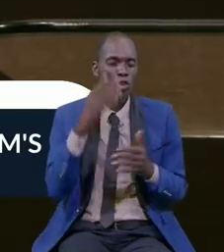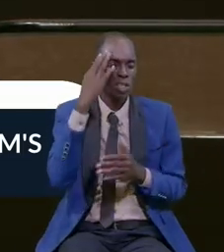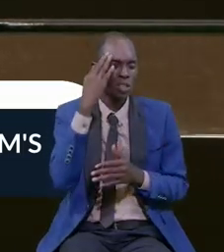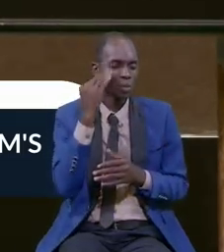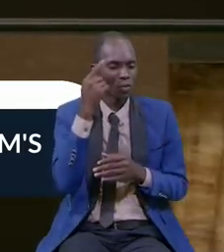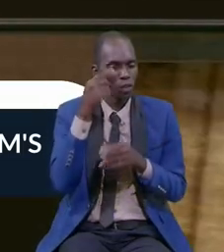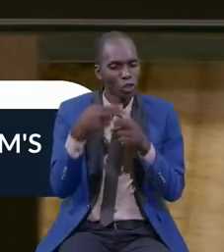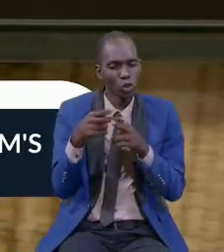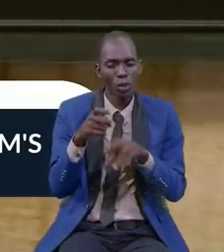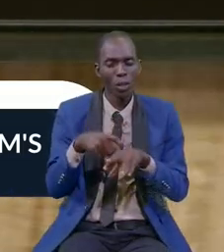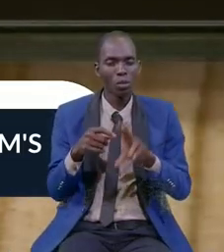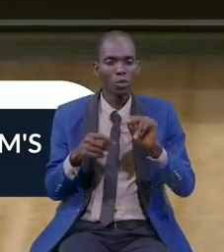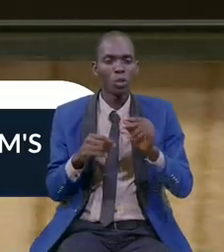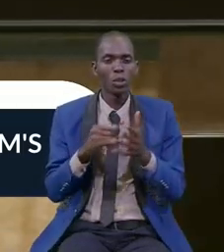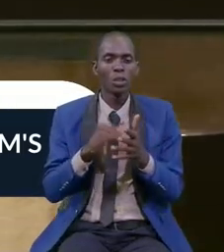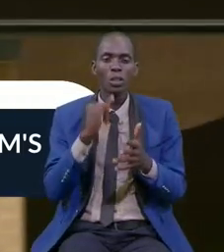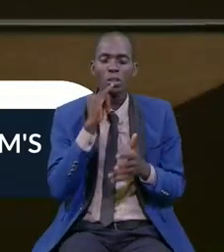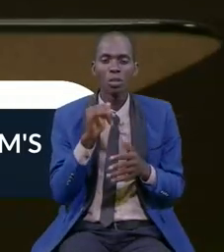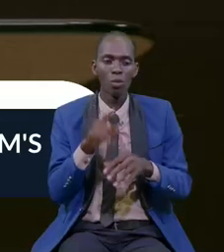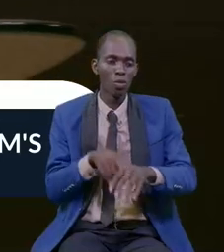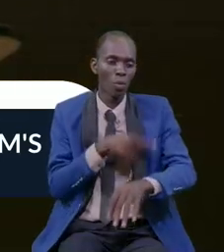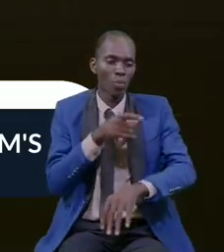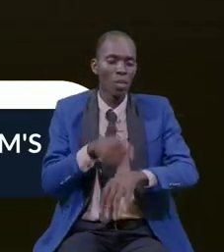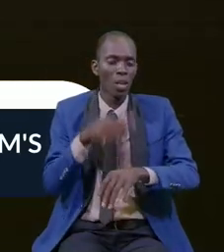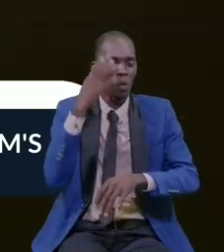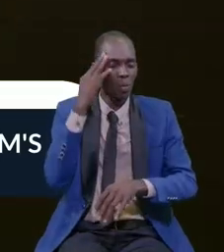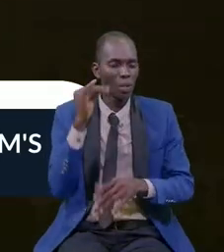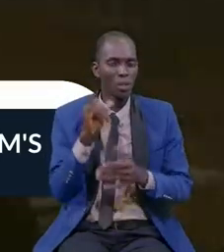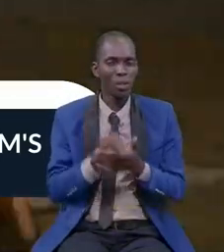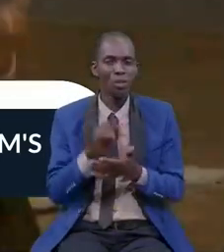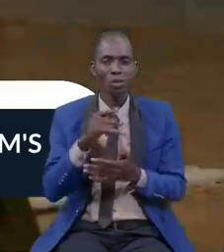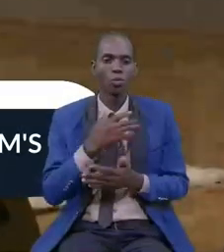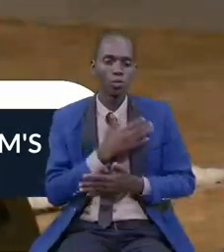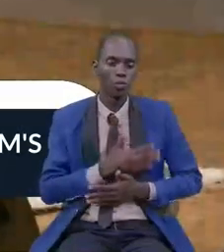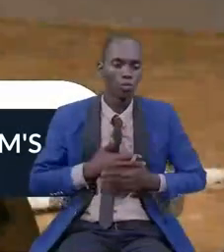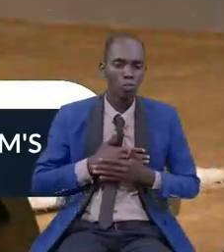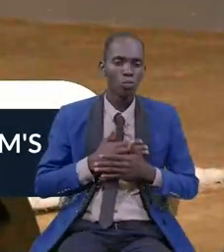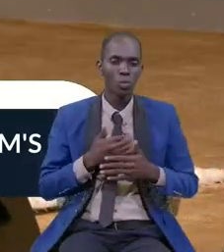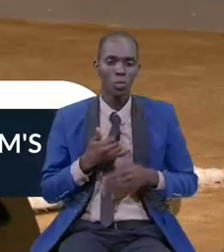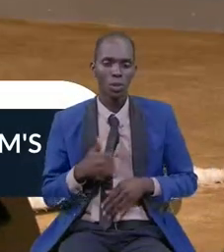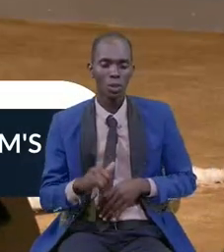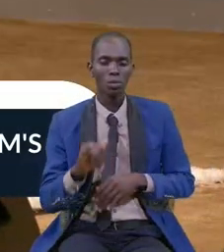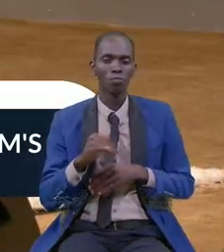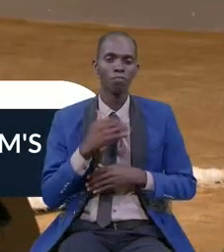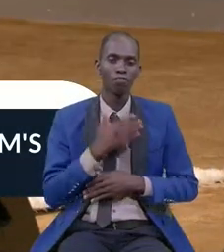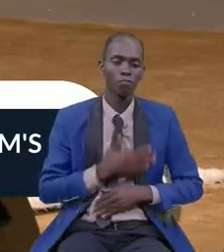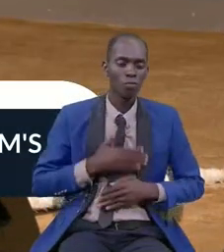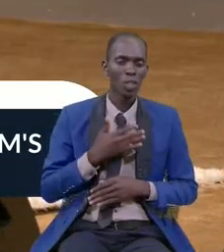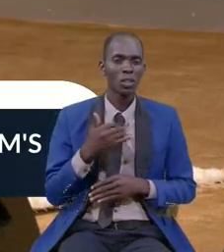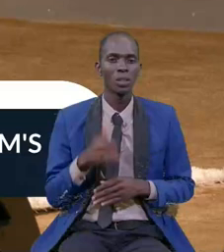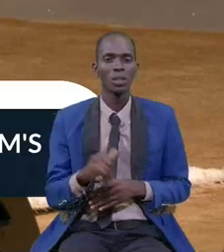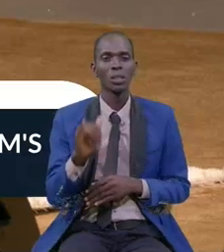l'expérience qui nous amène d'aller de continuer de continuer jusqu'à en vivant pour le